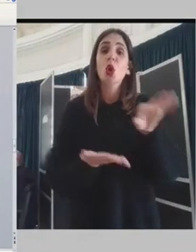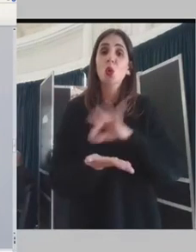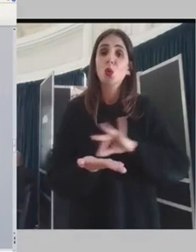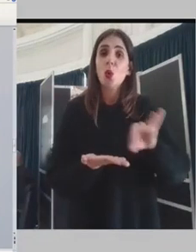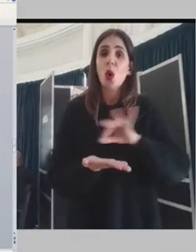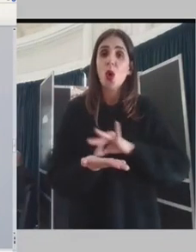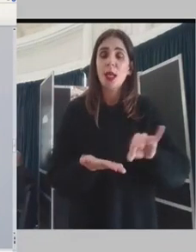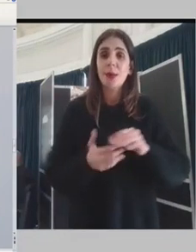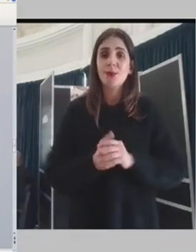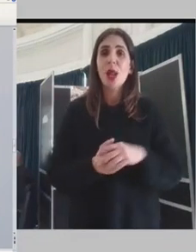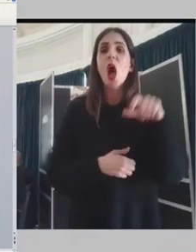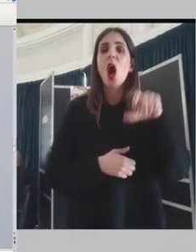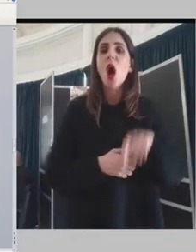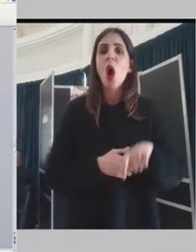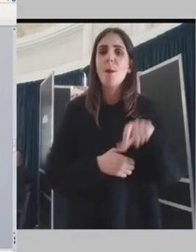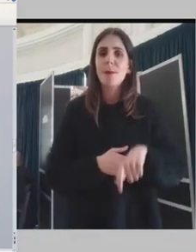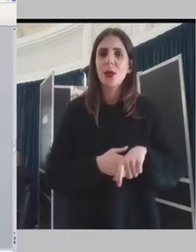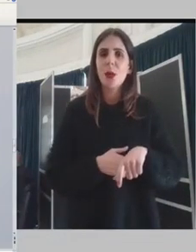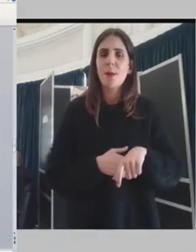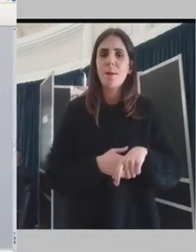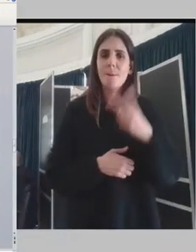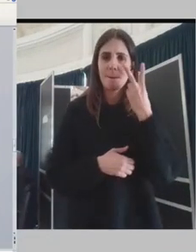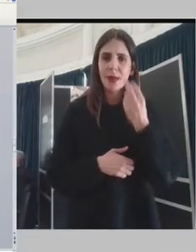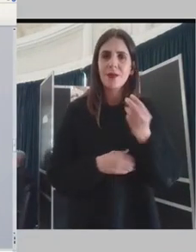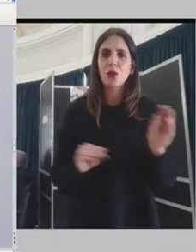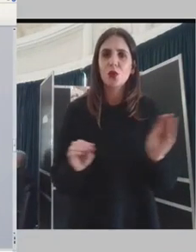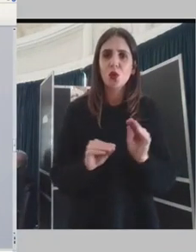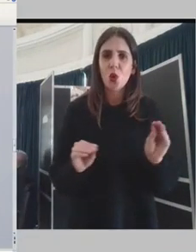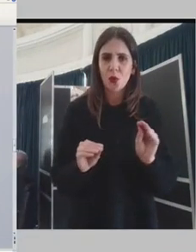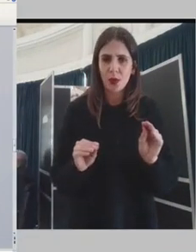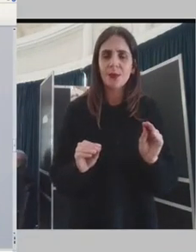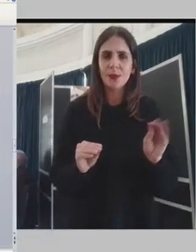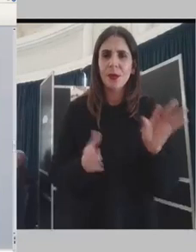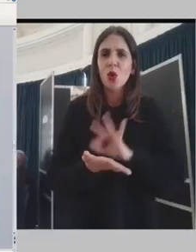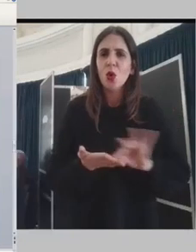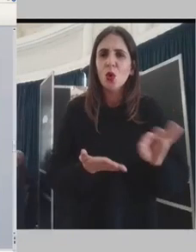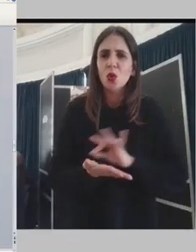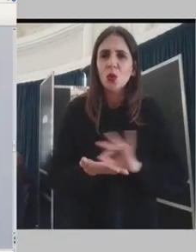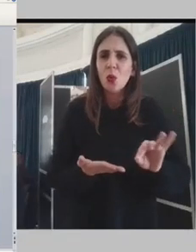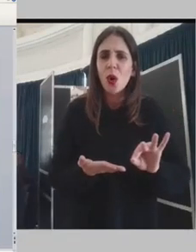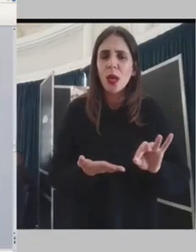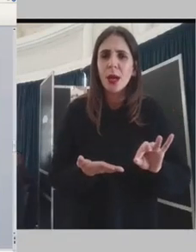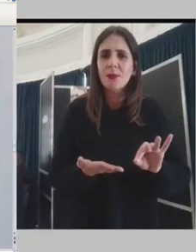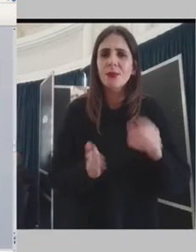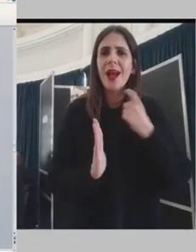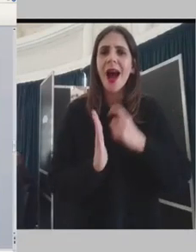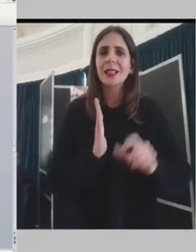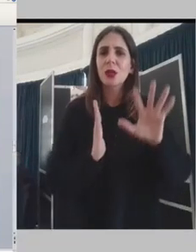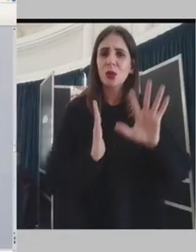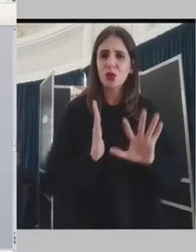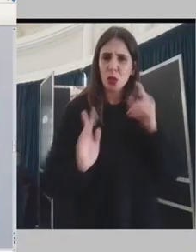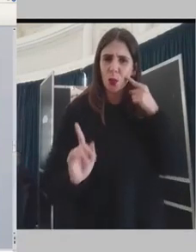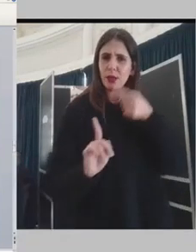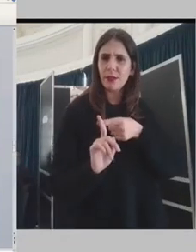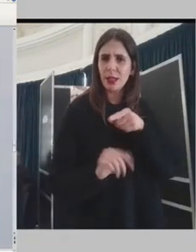L'obbligo viene previsto di insegnamento nella scuola delle manovre di rianimazione nell'articolo 5,